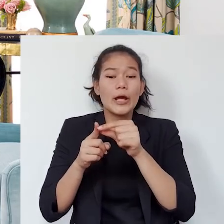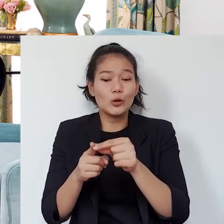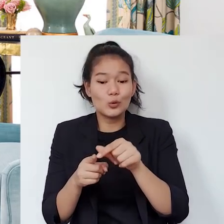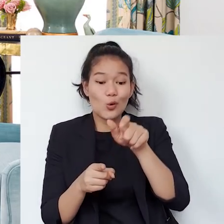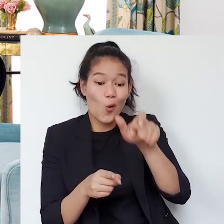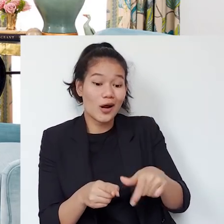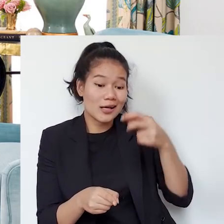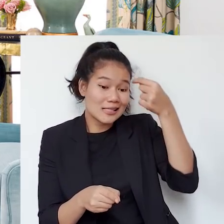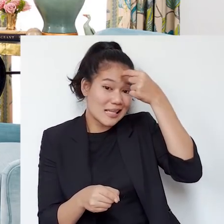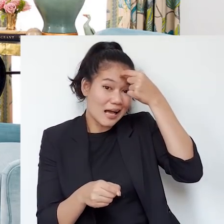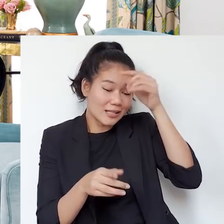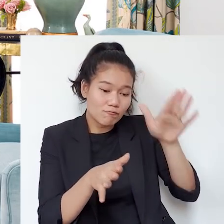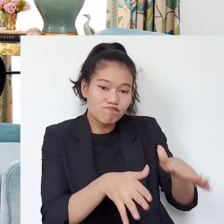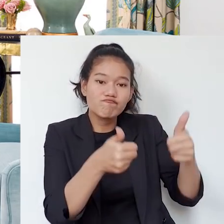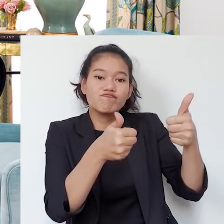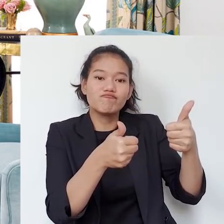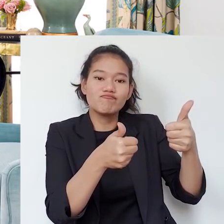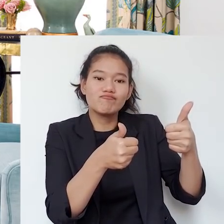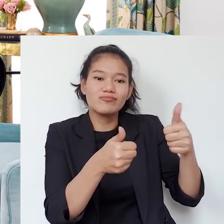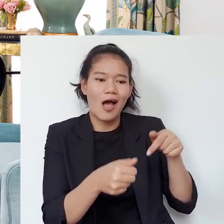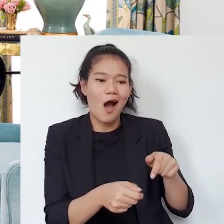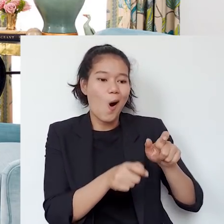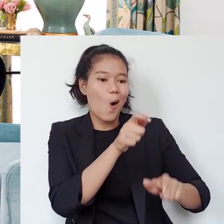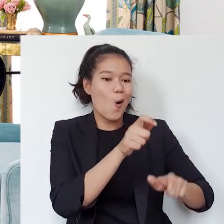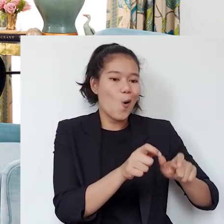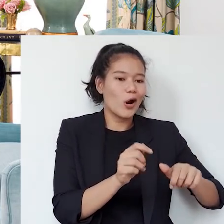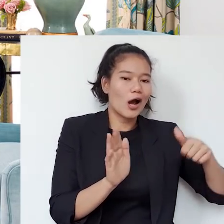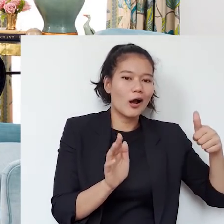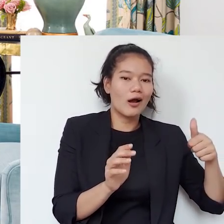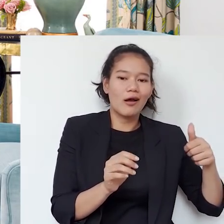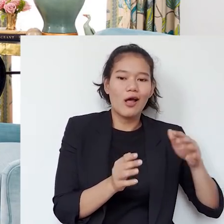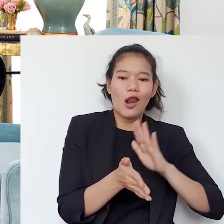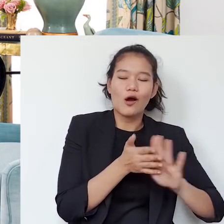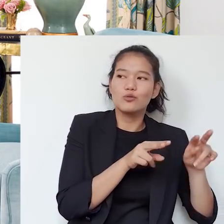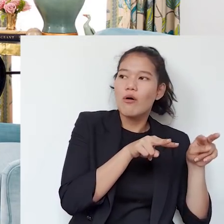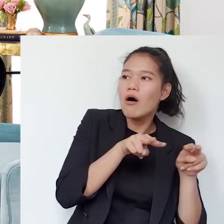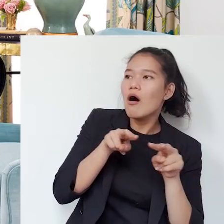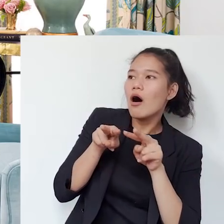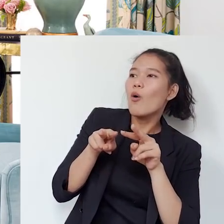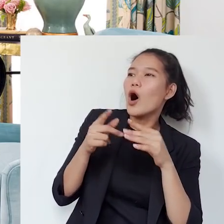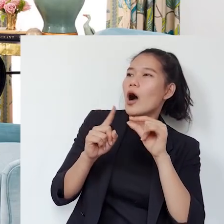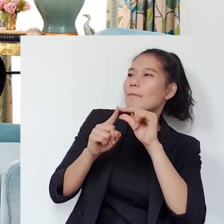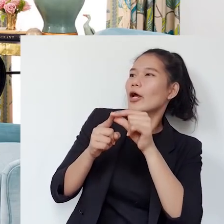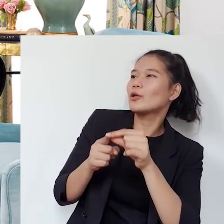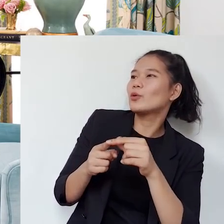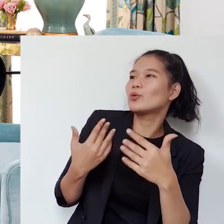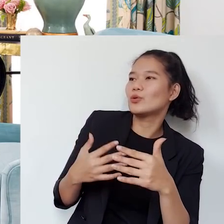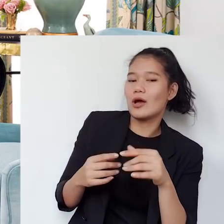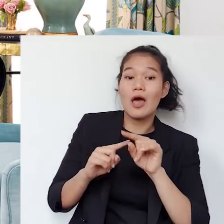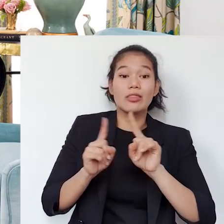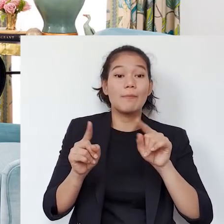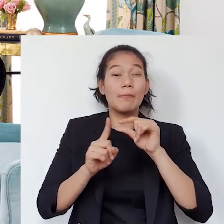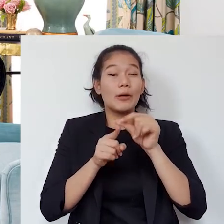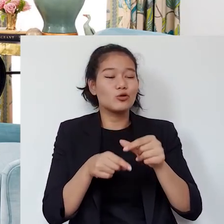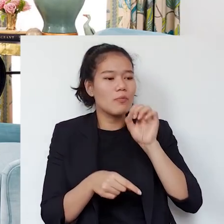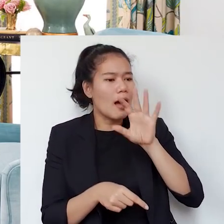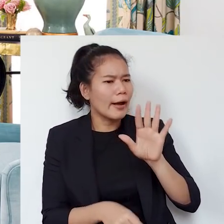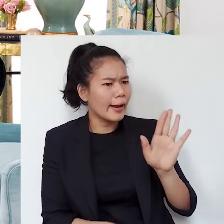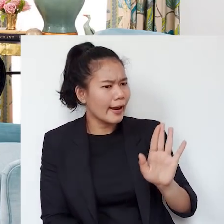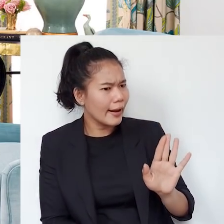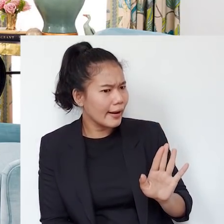sakit. Lalu kemudian orang itu datang dan mengikuti dia dengan segala kekaguman. Tetapi Petrus berkata,